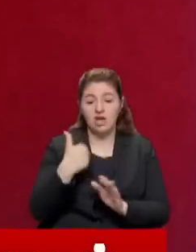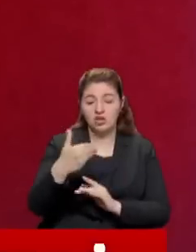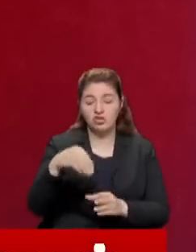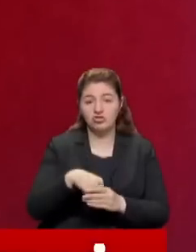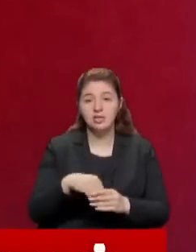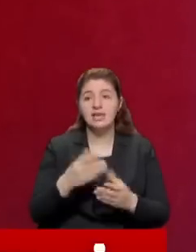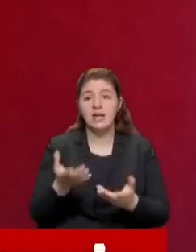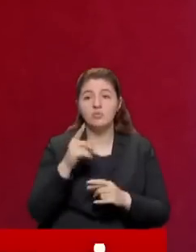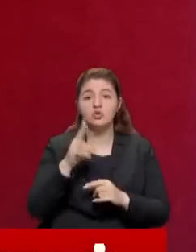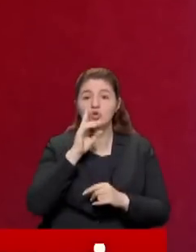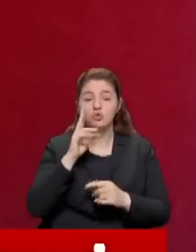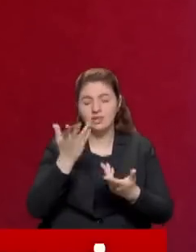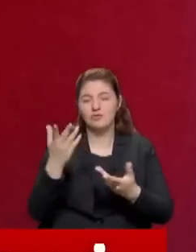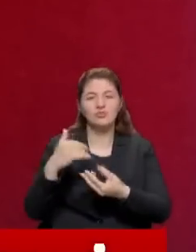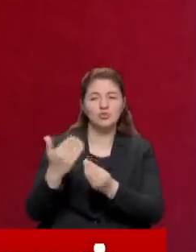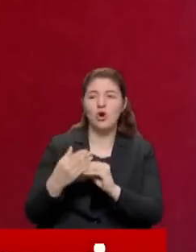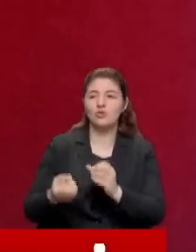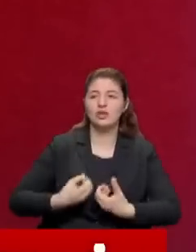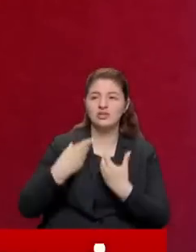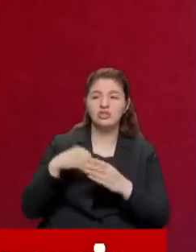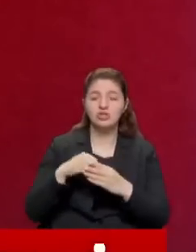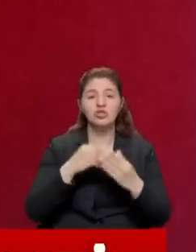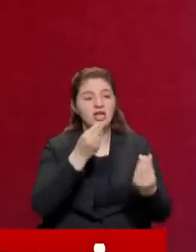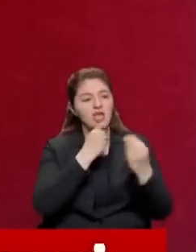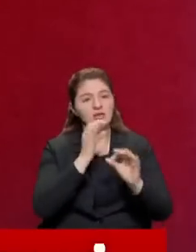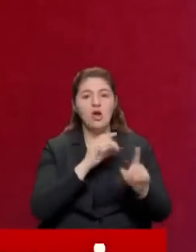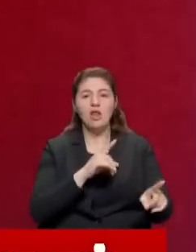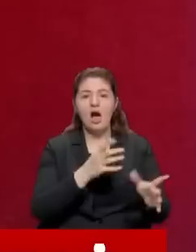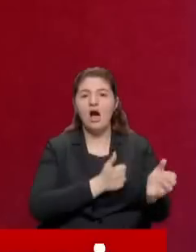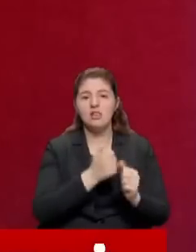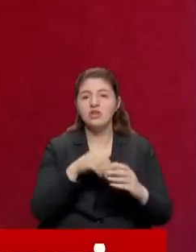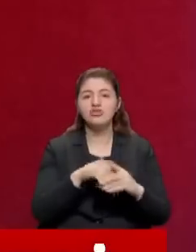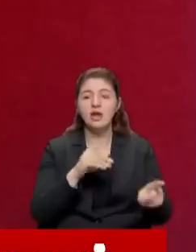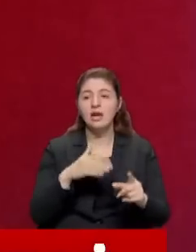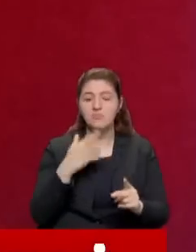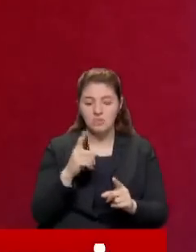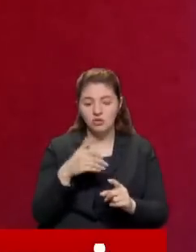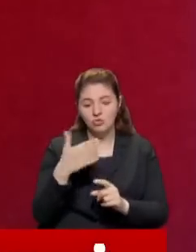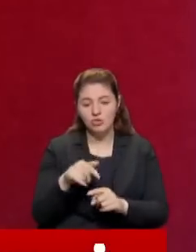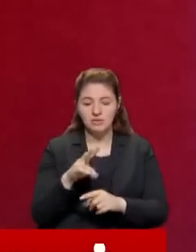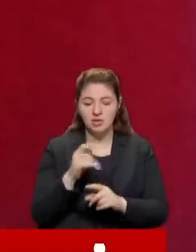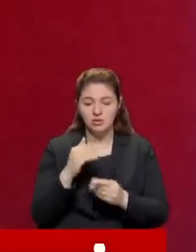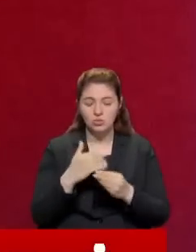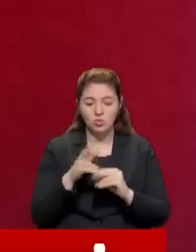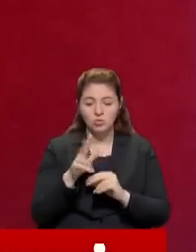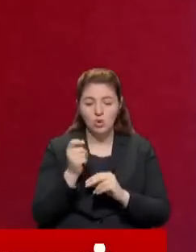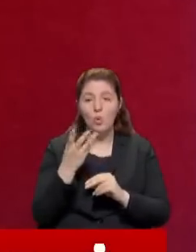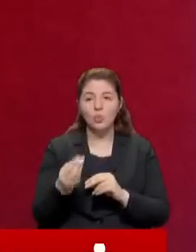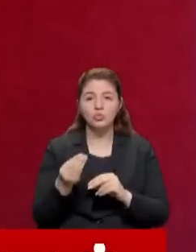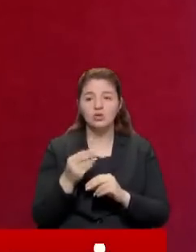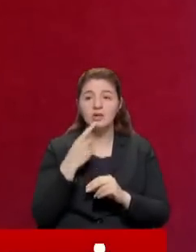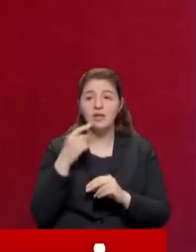bu soğan üreticisi için de öyle, soğan tüketicisi için de öyle. Yani gelecek ay kabaca bugün 25 liralık soğan 30 lira